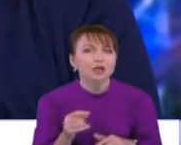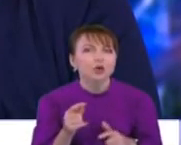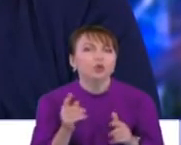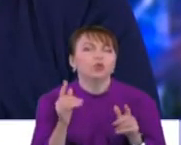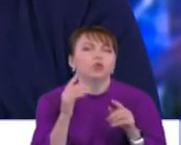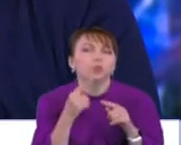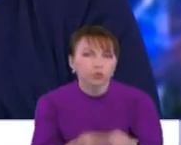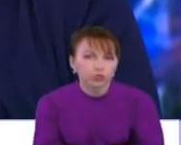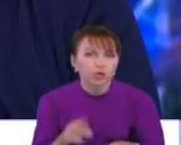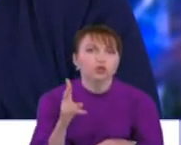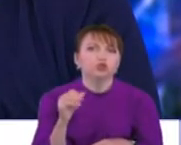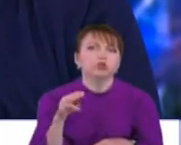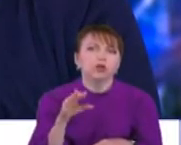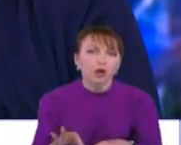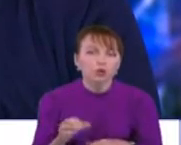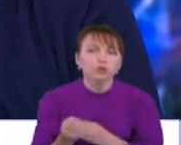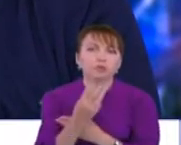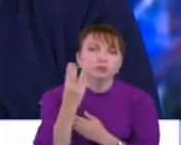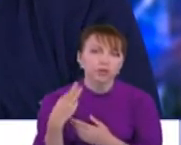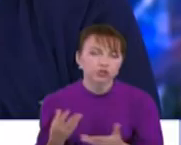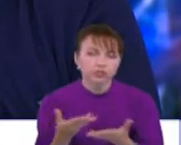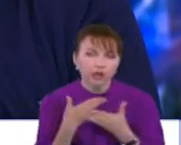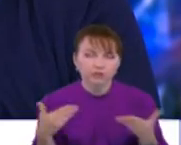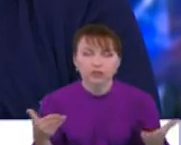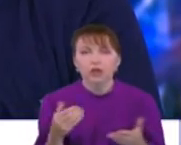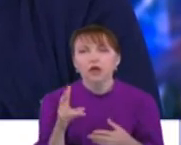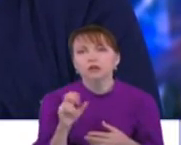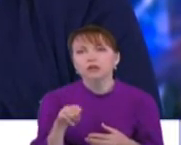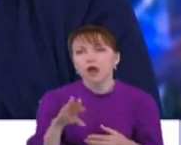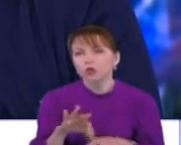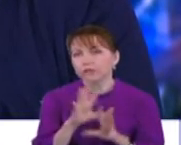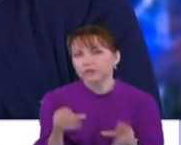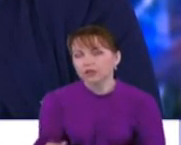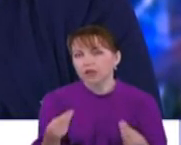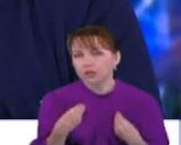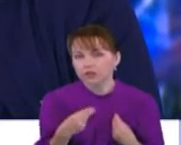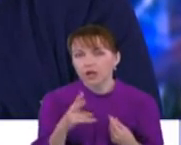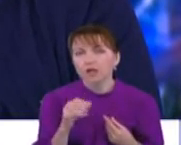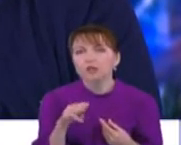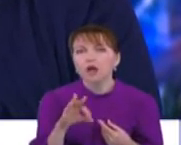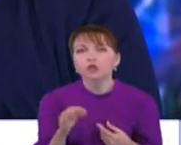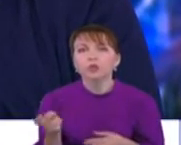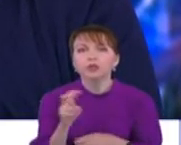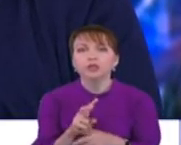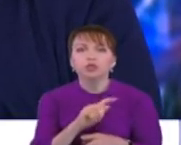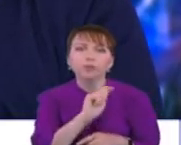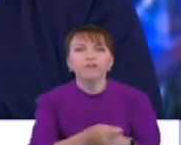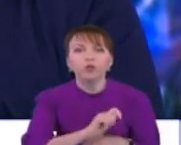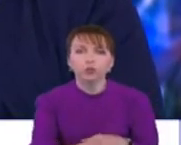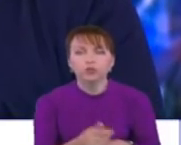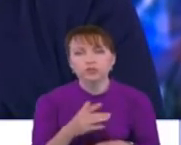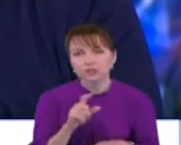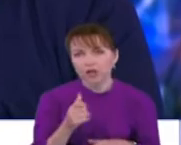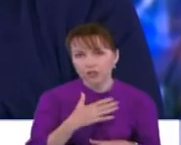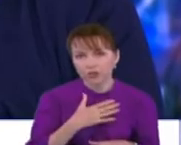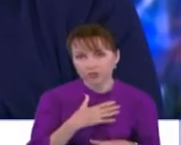що НАТО нас забезпечить, НАТО нам все дасть, і НАТО ще прийде і повоює за нашу територію. Такого